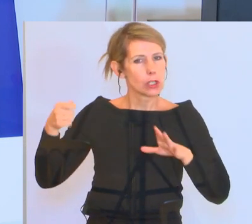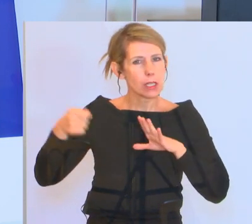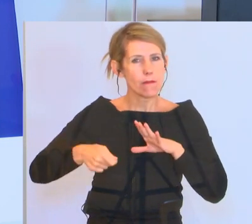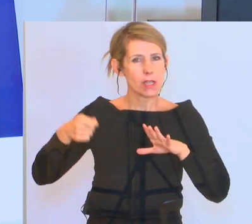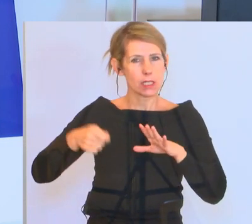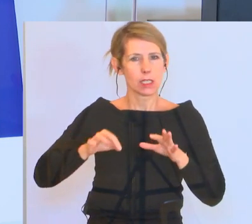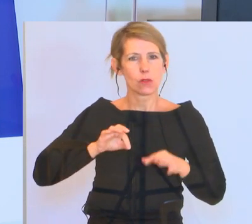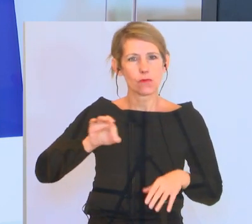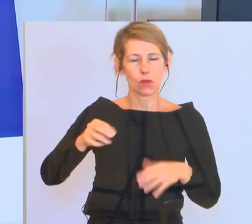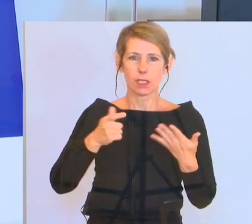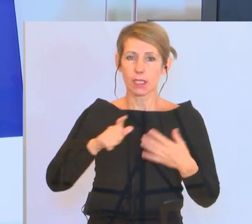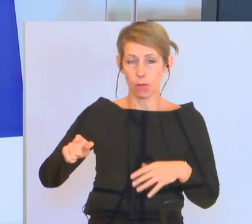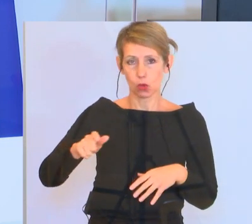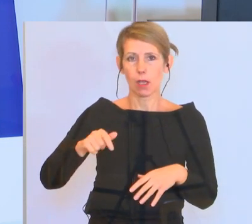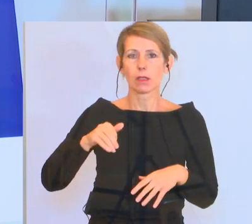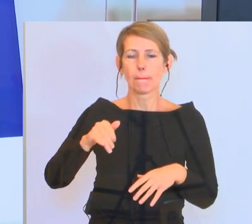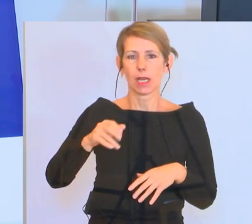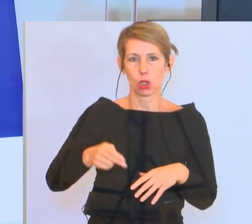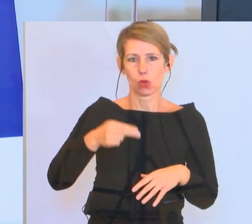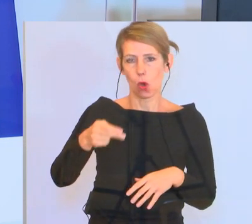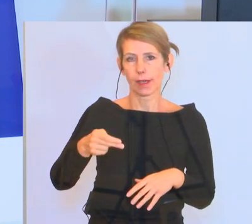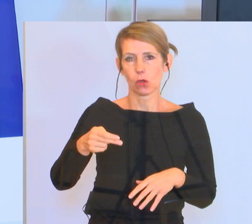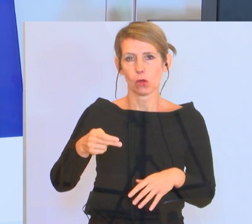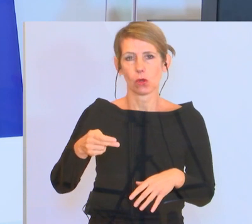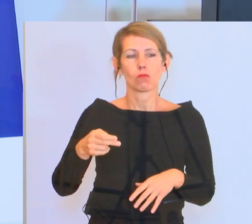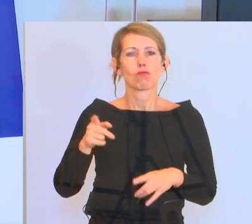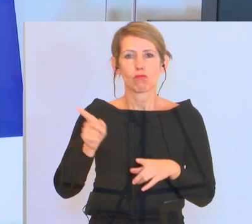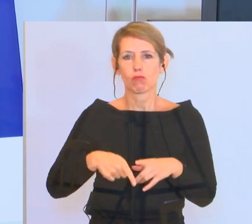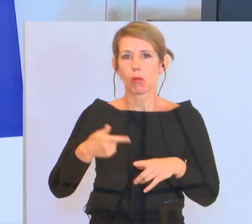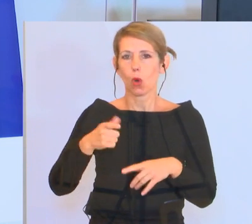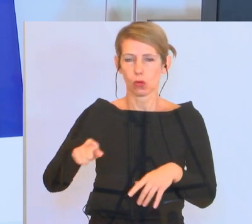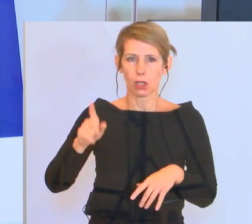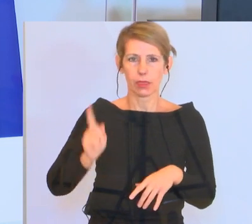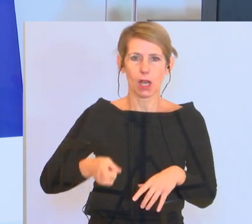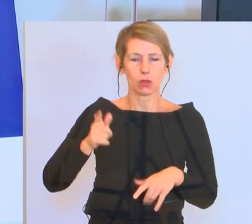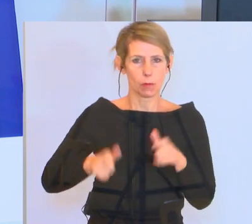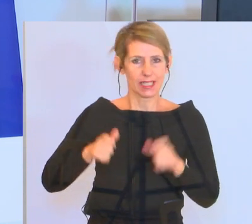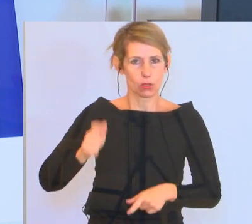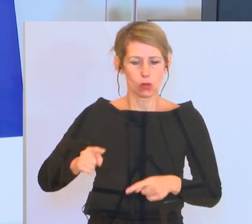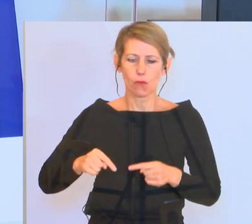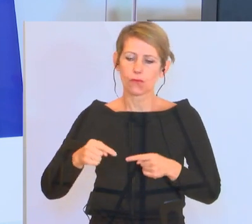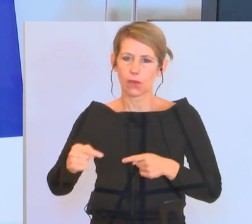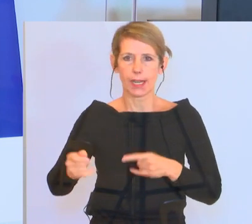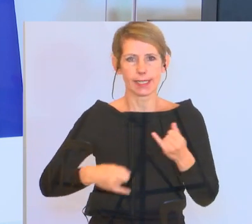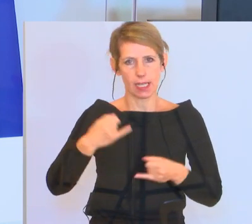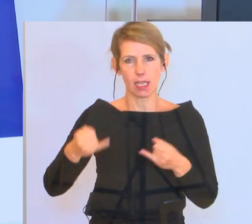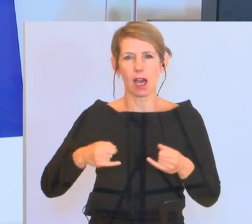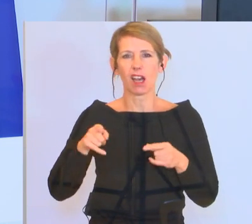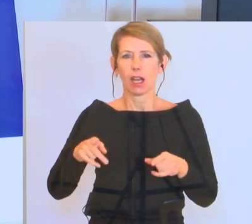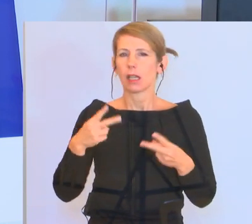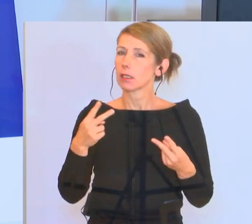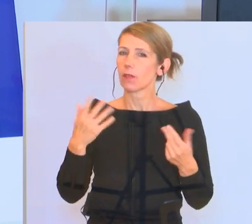mit 700 Millionen Euro für 100.000 Personen in den nächsten Jahren. Da gilt es